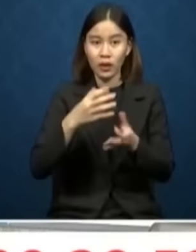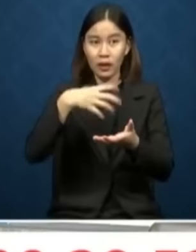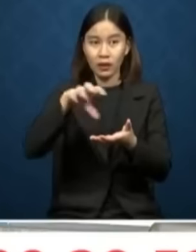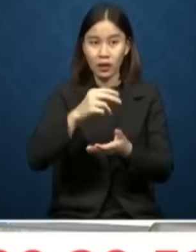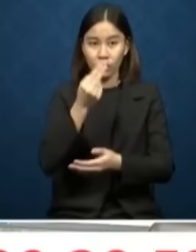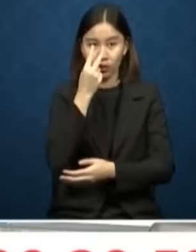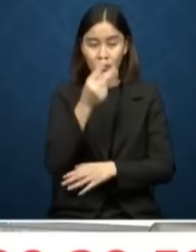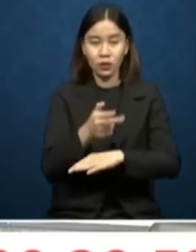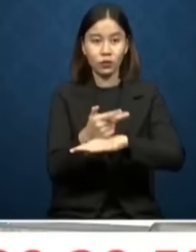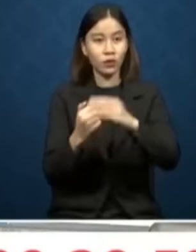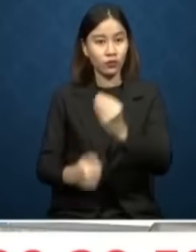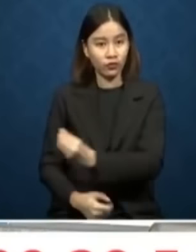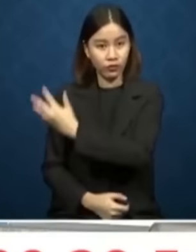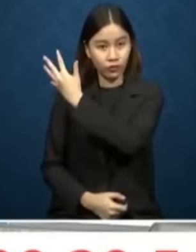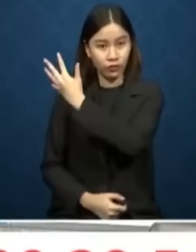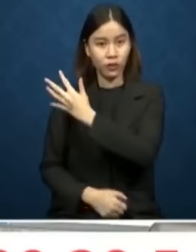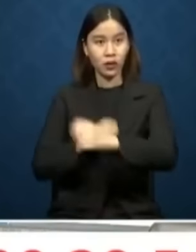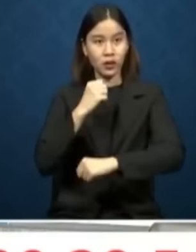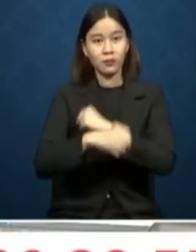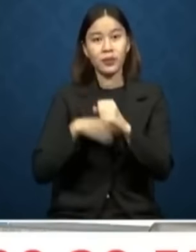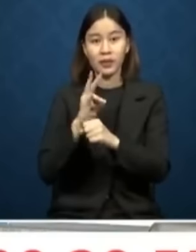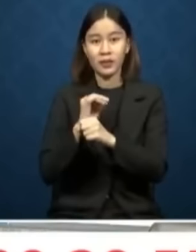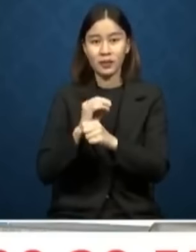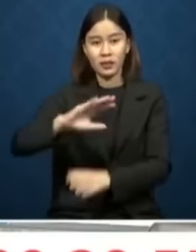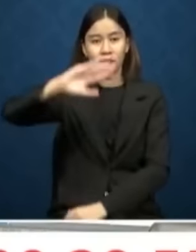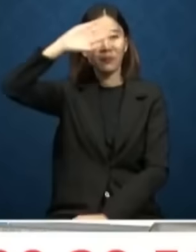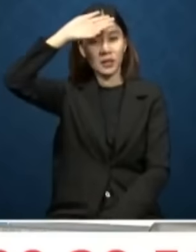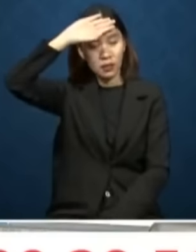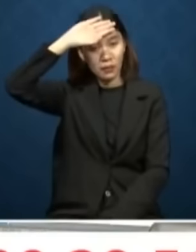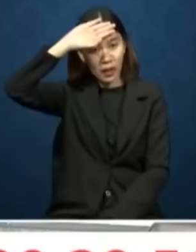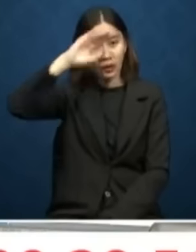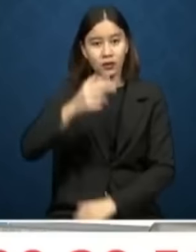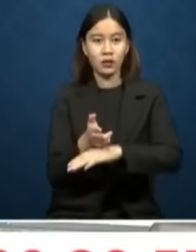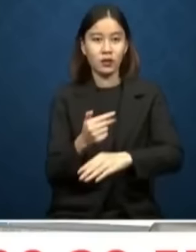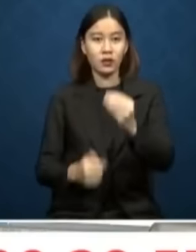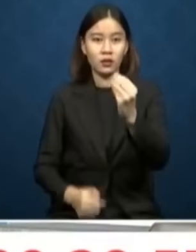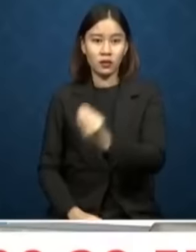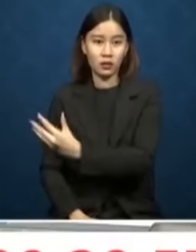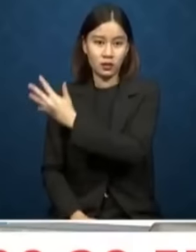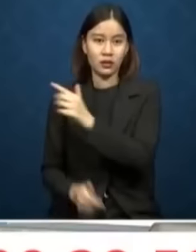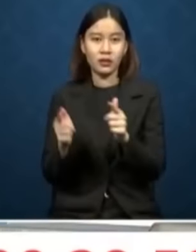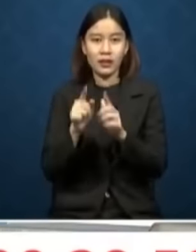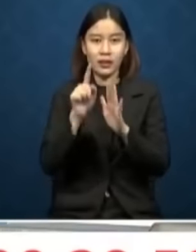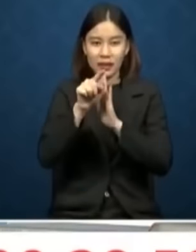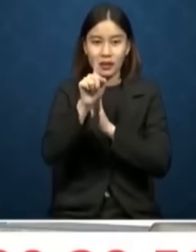ลิปนี้ครับท่านบอกว่า70แล้วป่วยขออนุญาตเปิดคลิปสั้นๆไม่เกิ